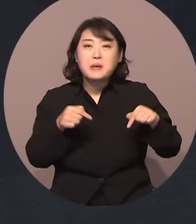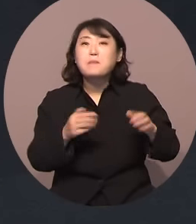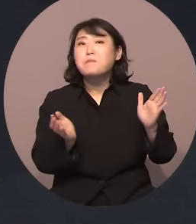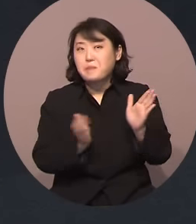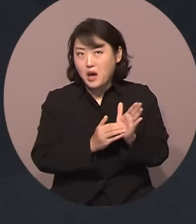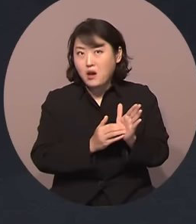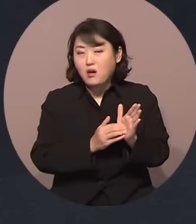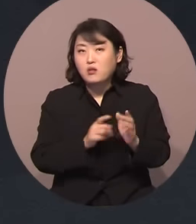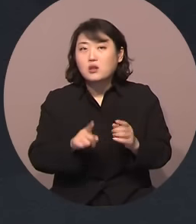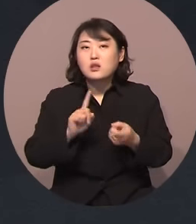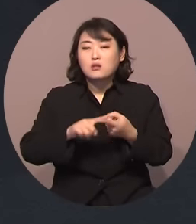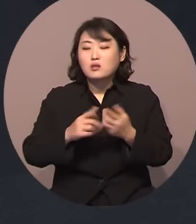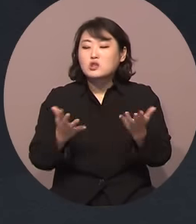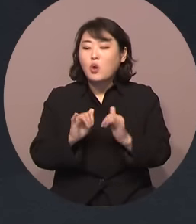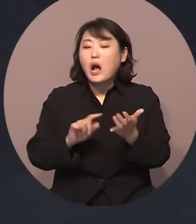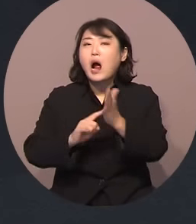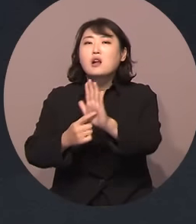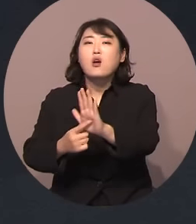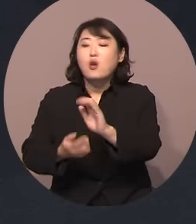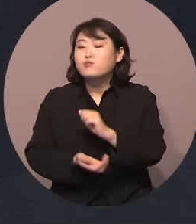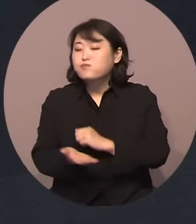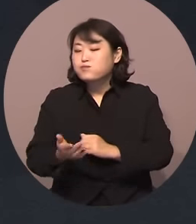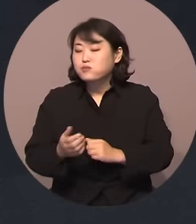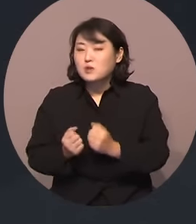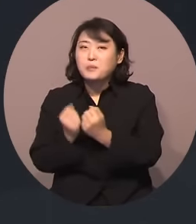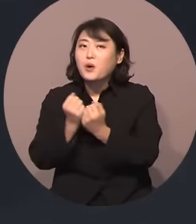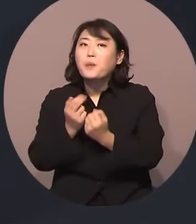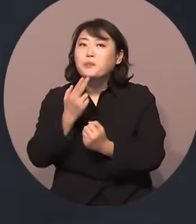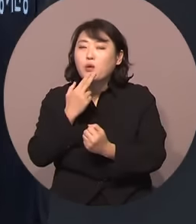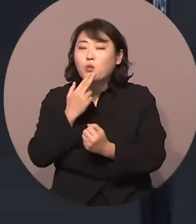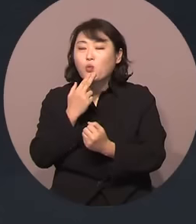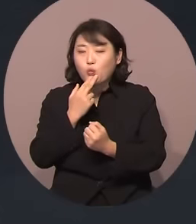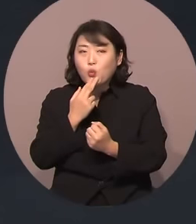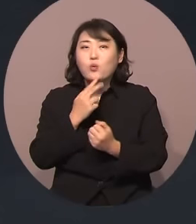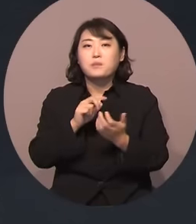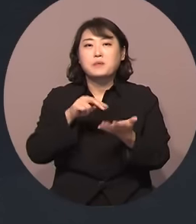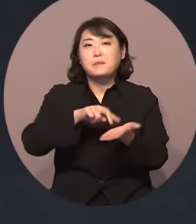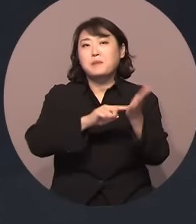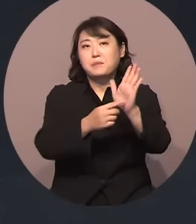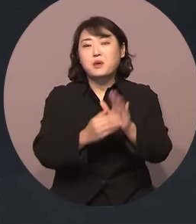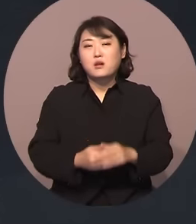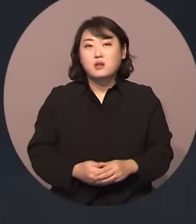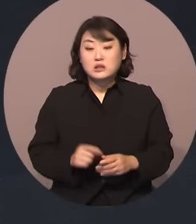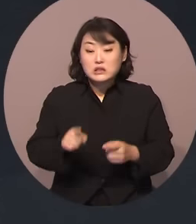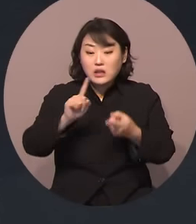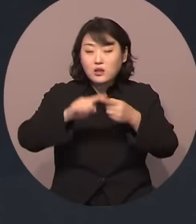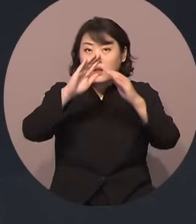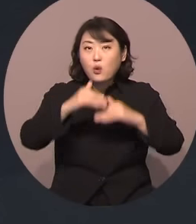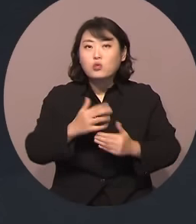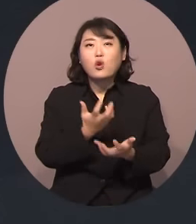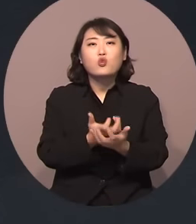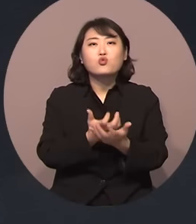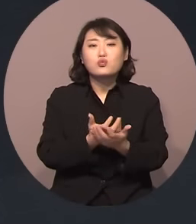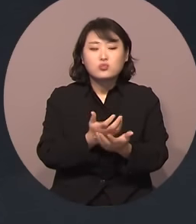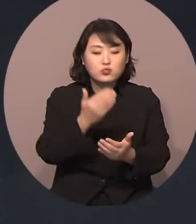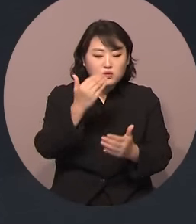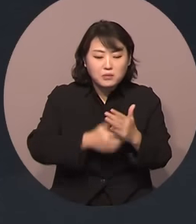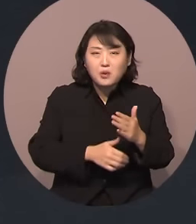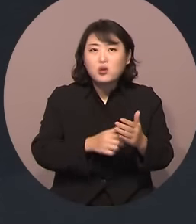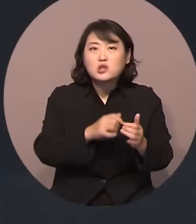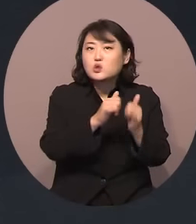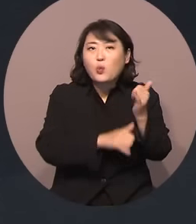사항이었고이를 직원들에게 알리진 않았다고 해명했습니다 또 당시 협의 내용을 문서로 남기진